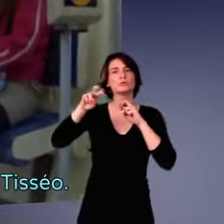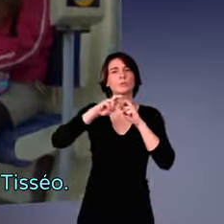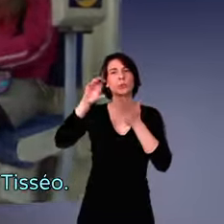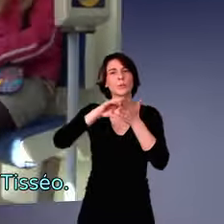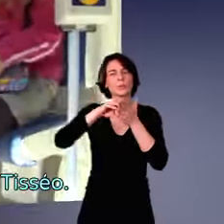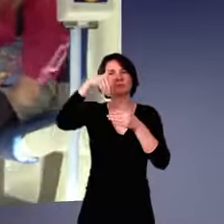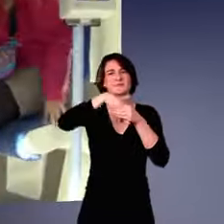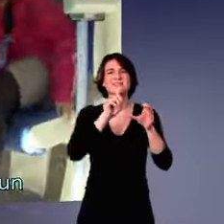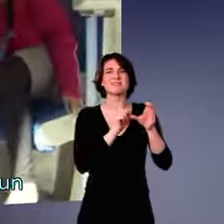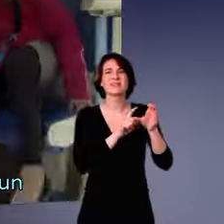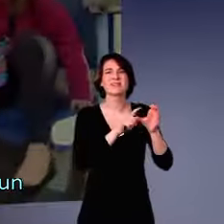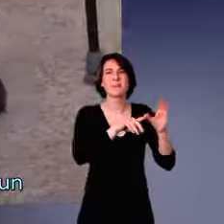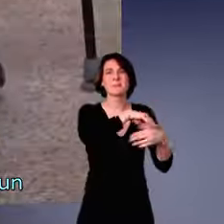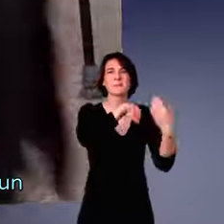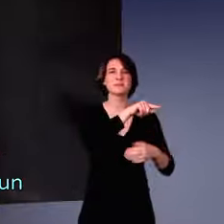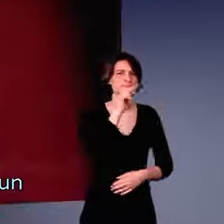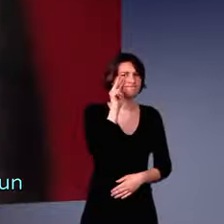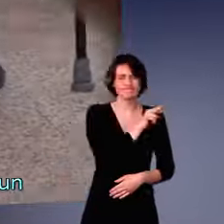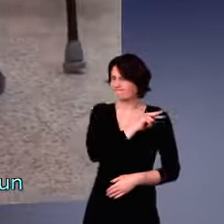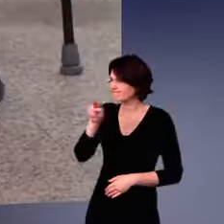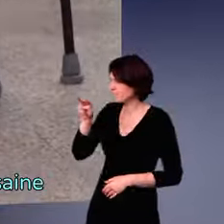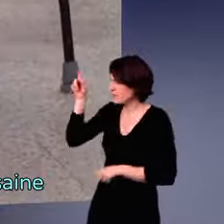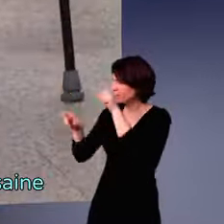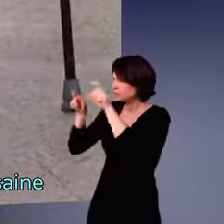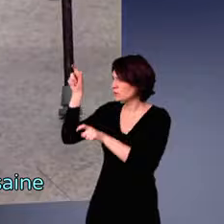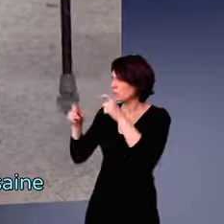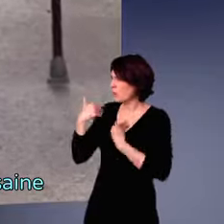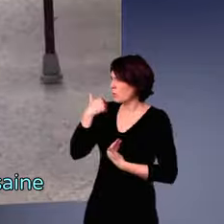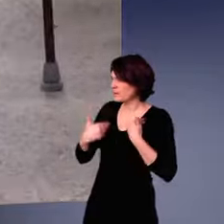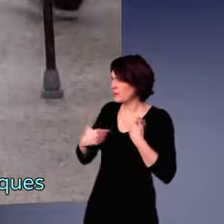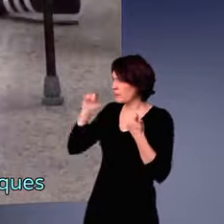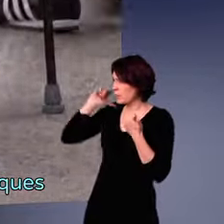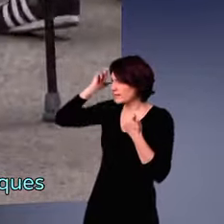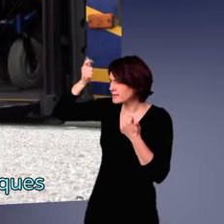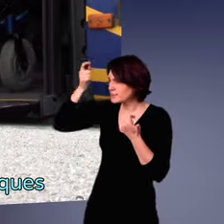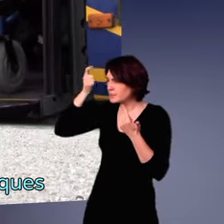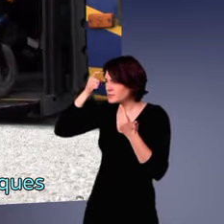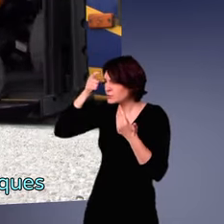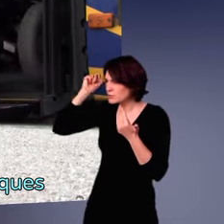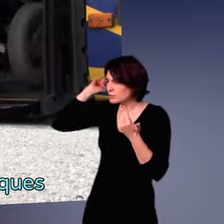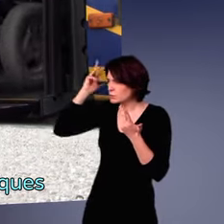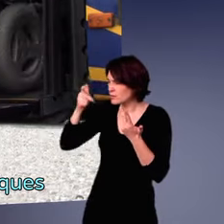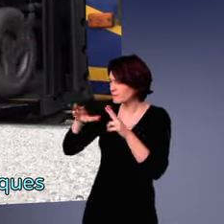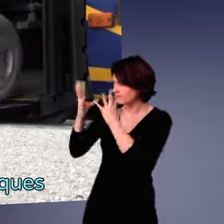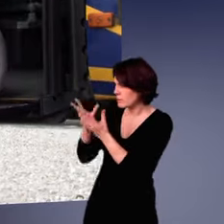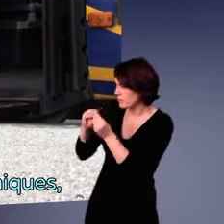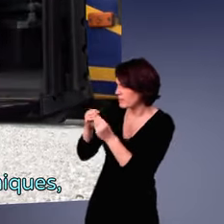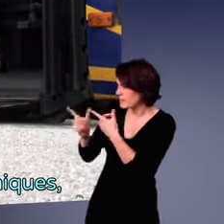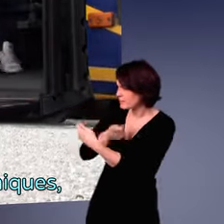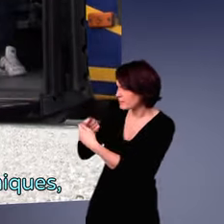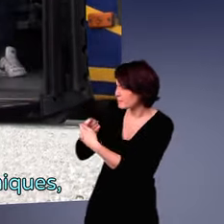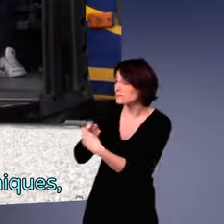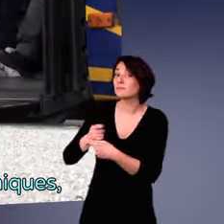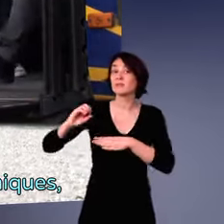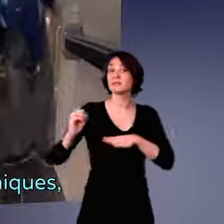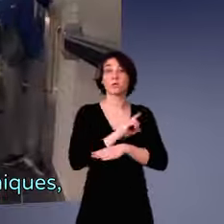guide Tico si le syndicat mixte des transports en commun de l'agglomération toulousaine prend en compte l'ensemble des problématiques liées